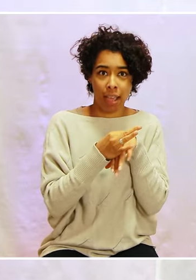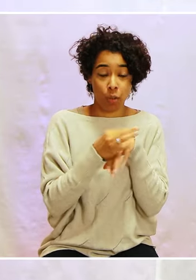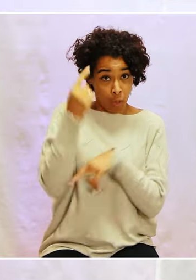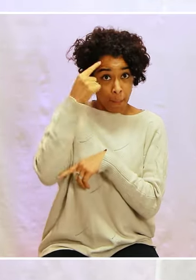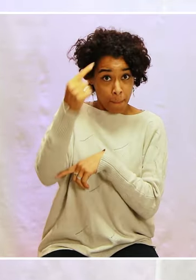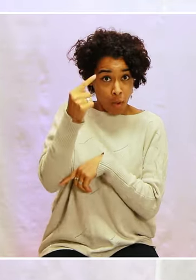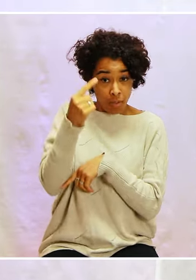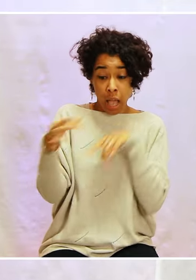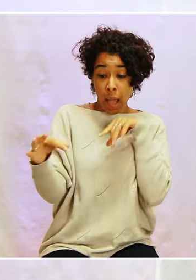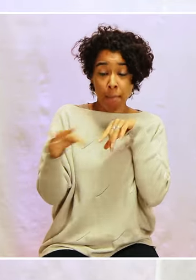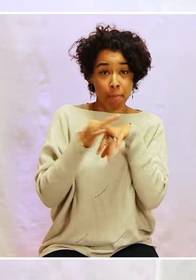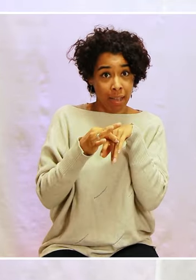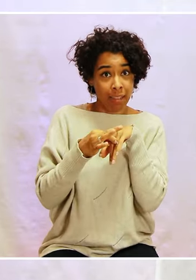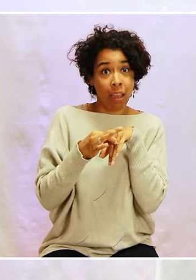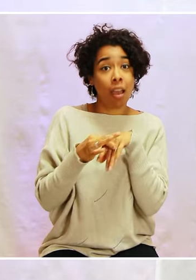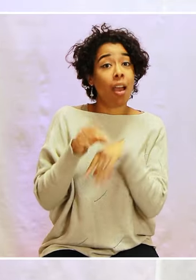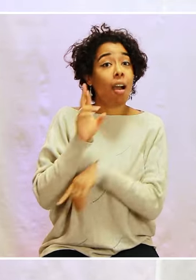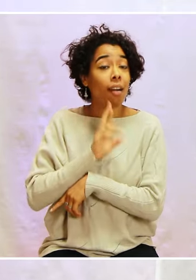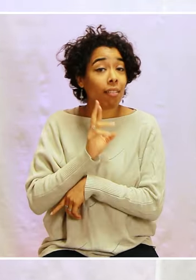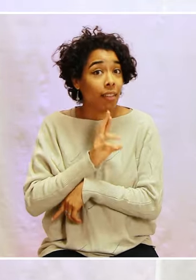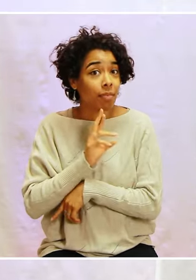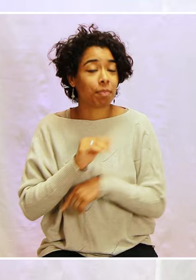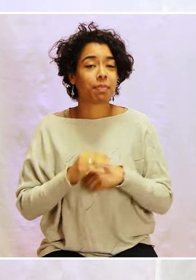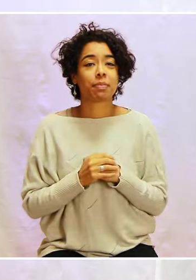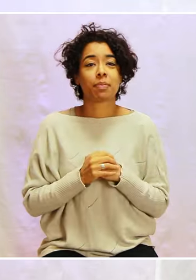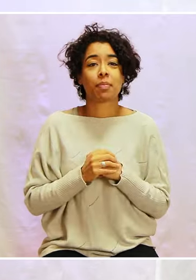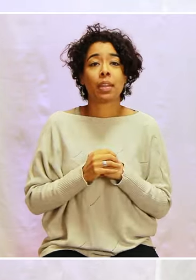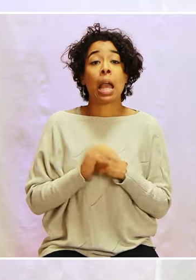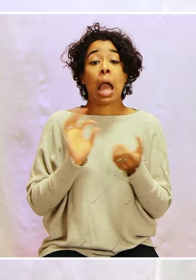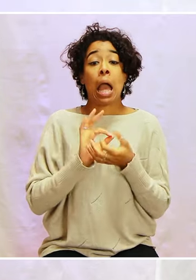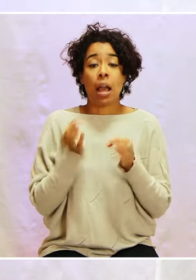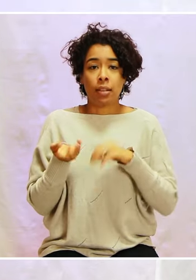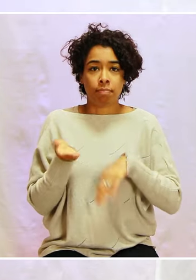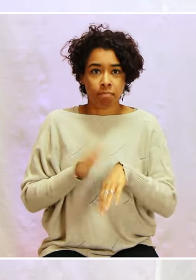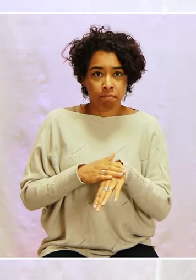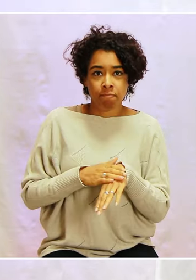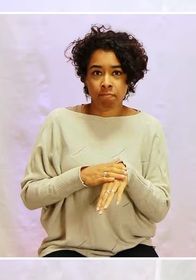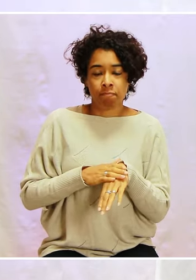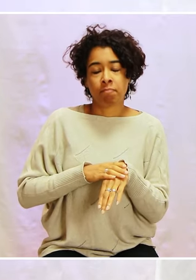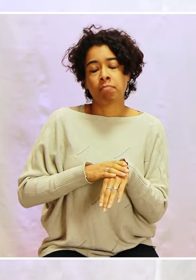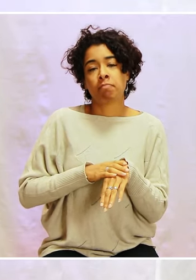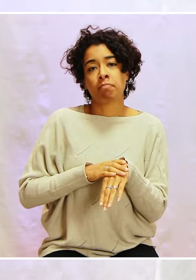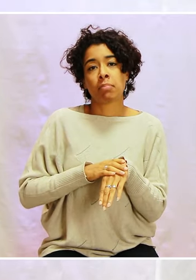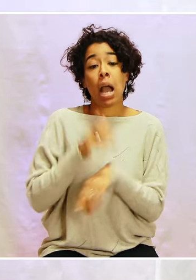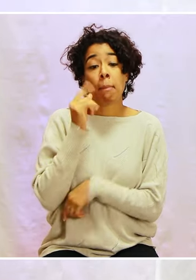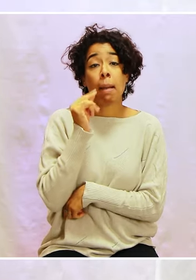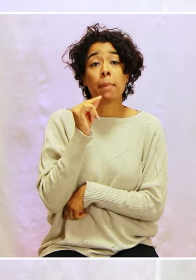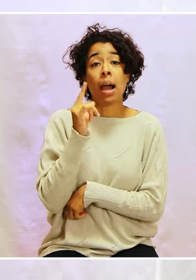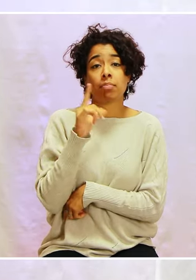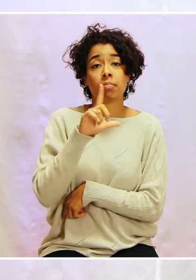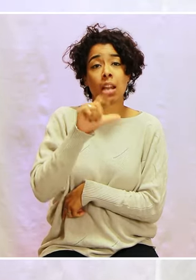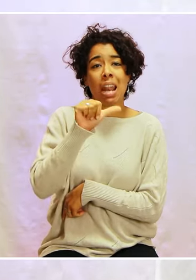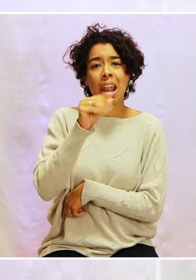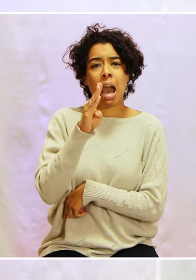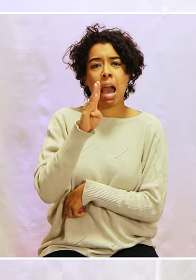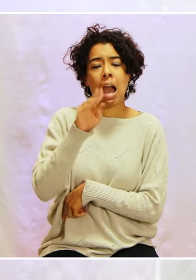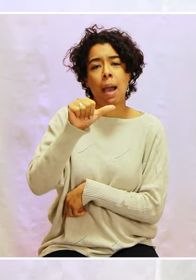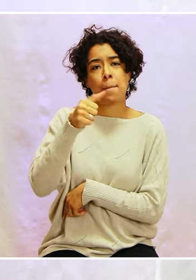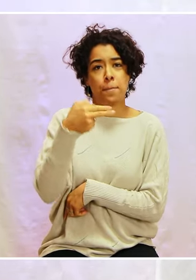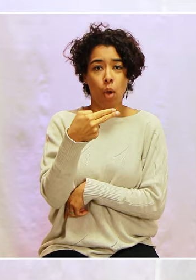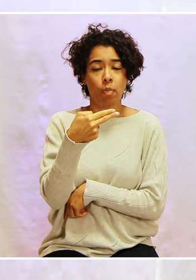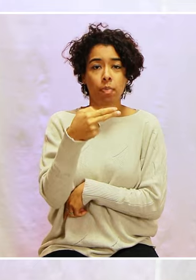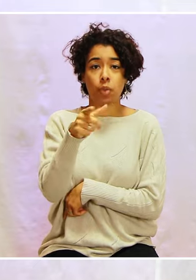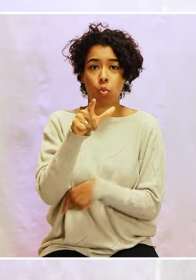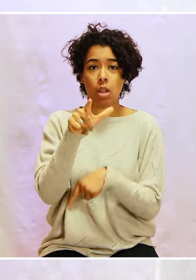Rachel en pour pour femme et l'histoire nous dit que l'ban en fait et bien va va va faire un subterfuge avec